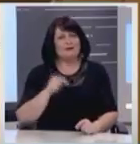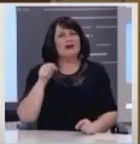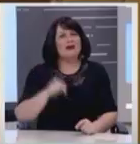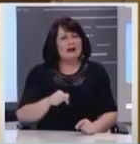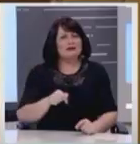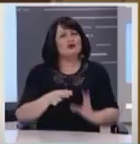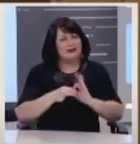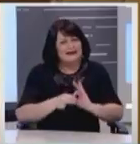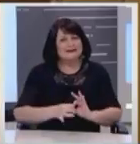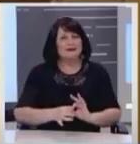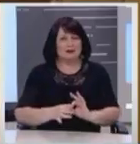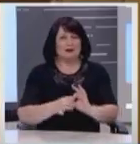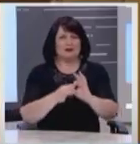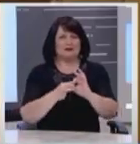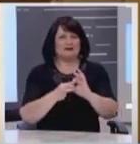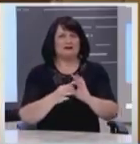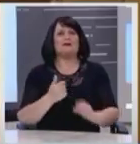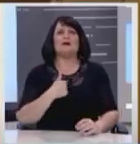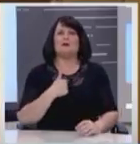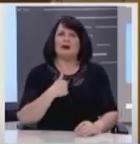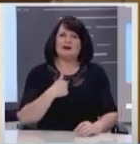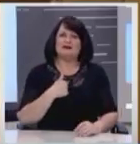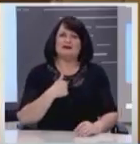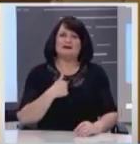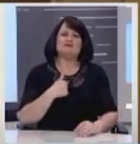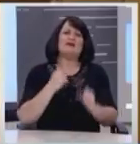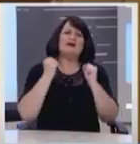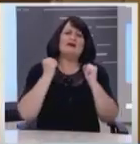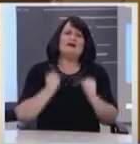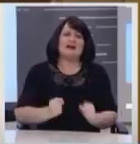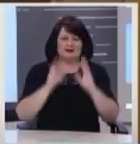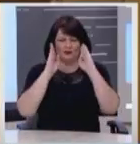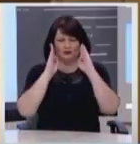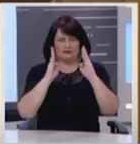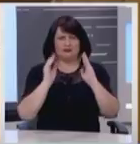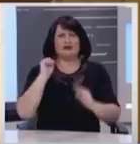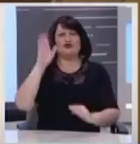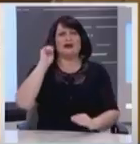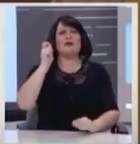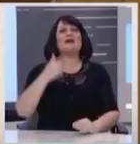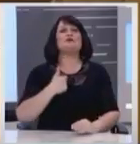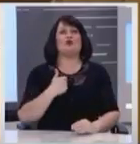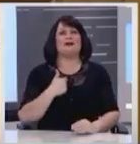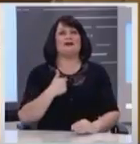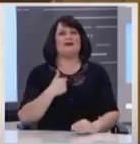αποτελεί και θα συνεχίσει να αποτελεί κεντρικό άξονα της ελληνικής εξωτερικής πολιτικής.